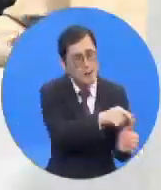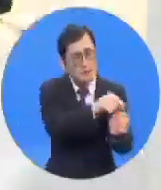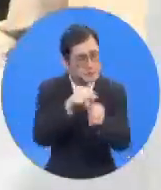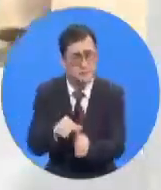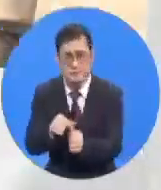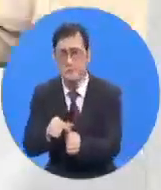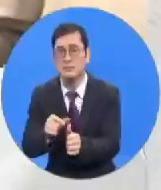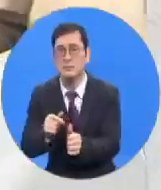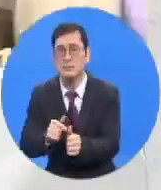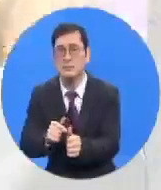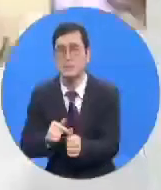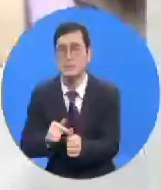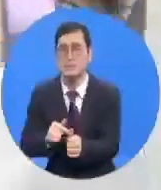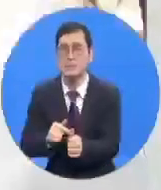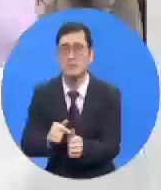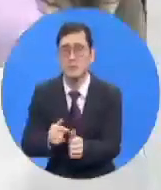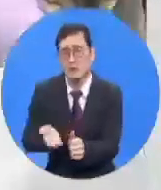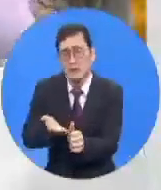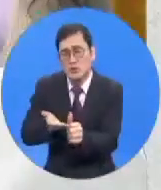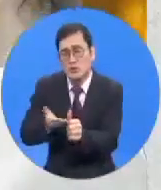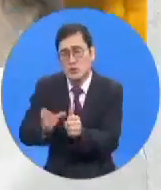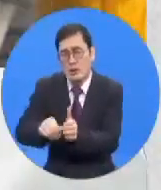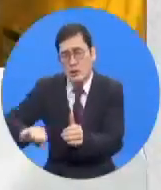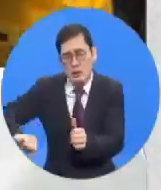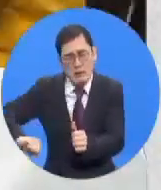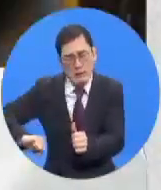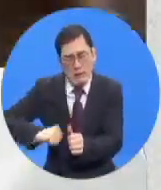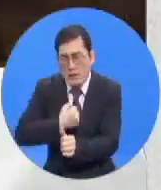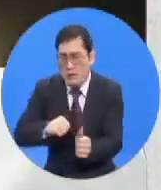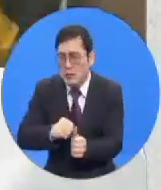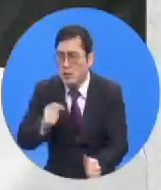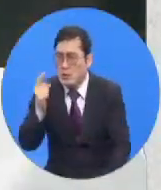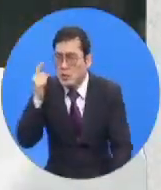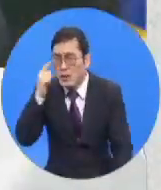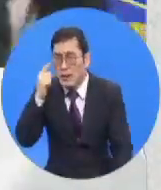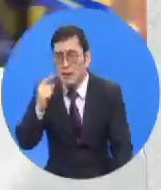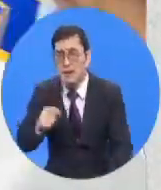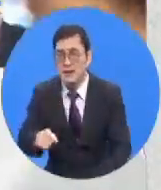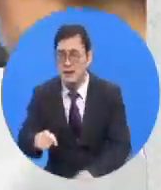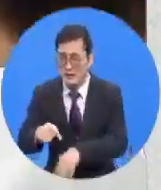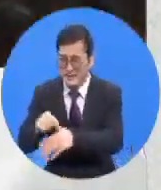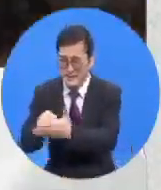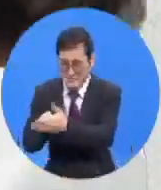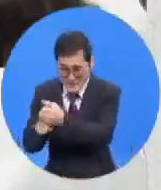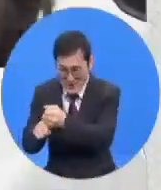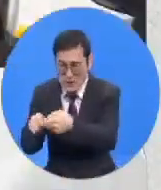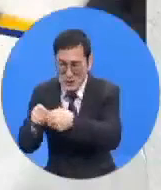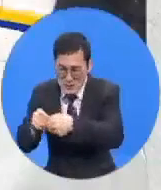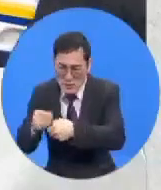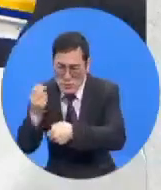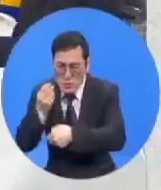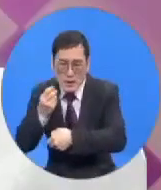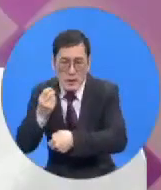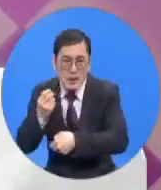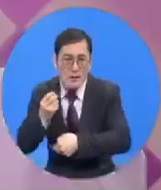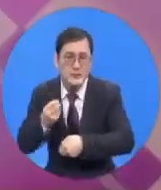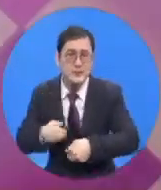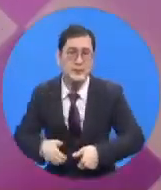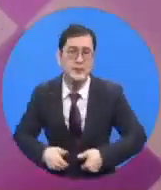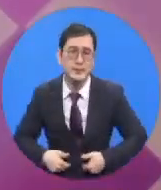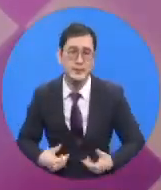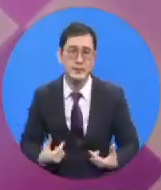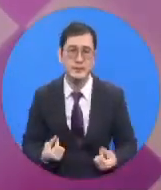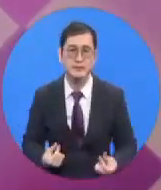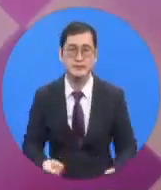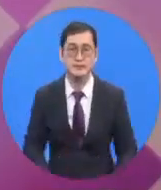이 심리적인 수사 같은 거 이런 거가 지금 필요하지 않을까 싶은 생각이 들었습니다. 네, 조금 전 보는